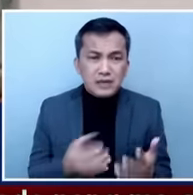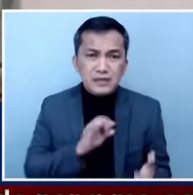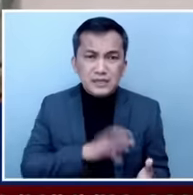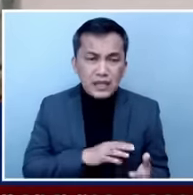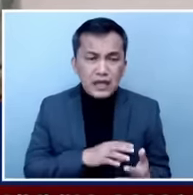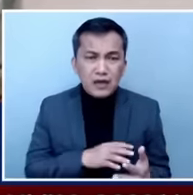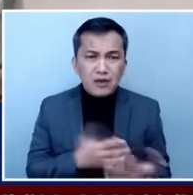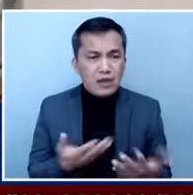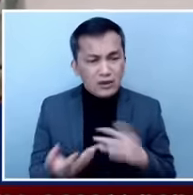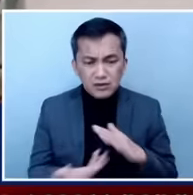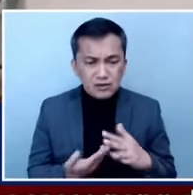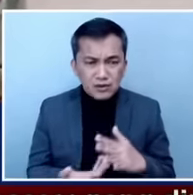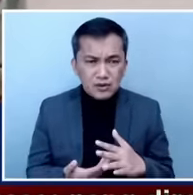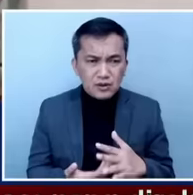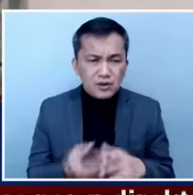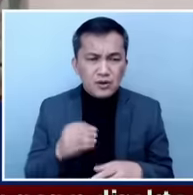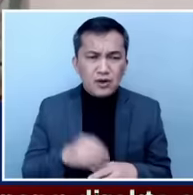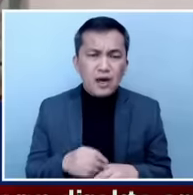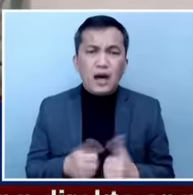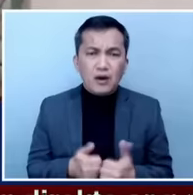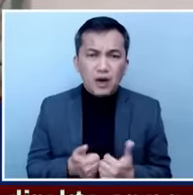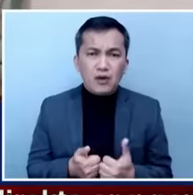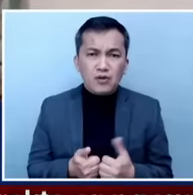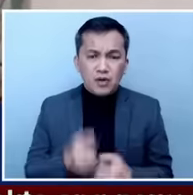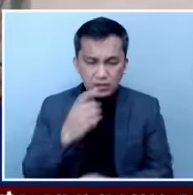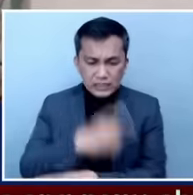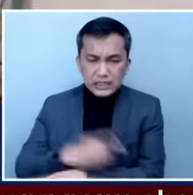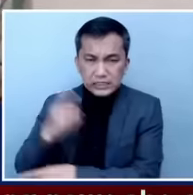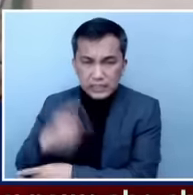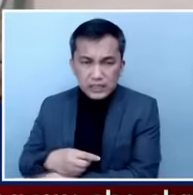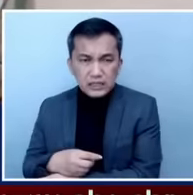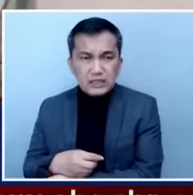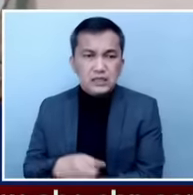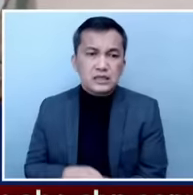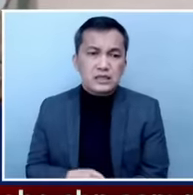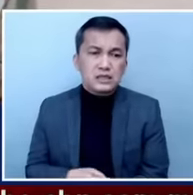ipon. Paano na lang mga araw-araw namin